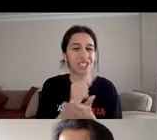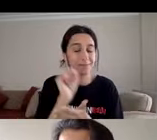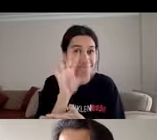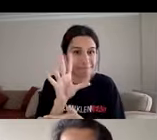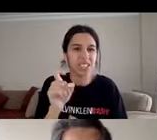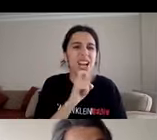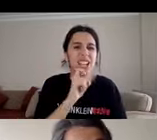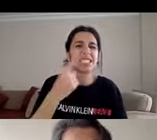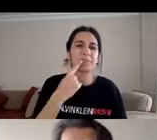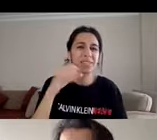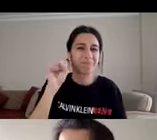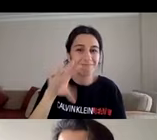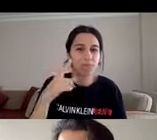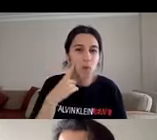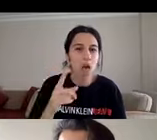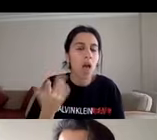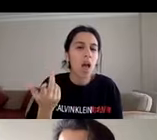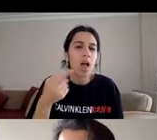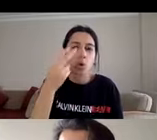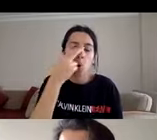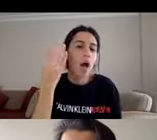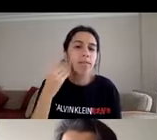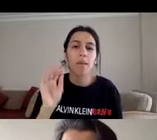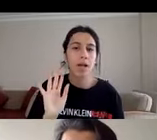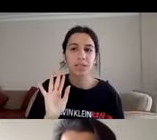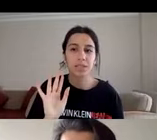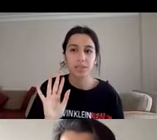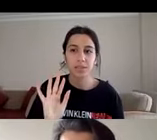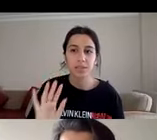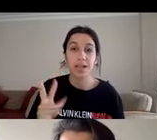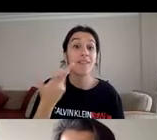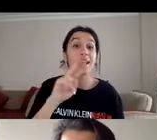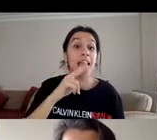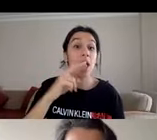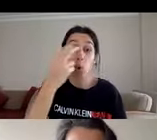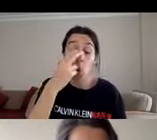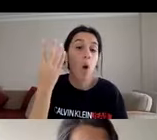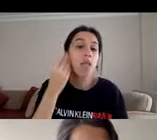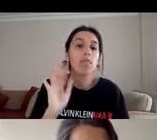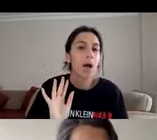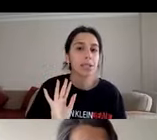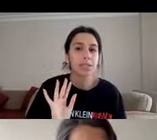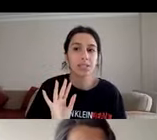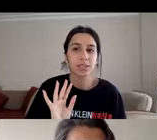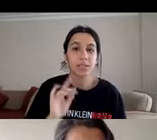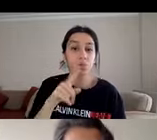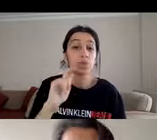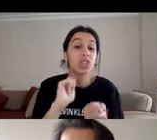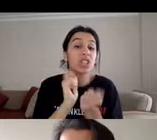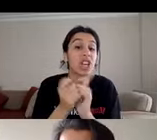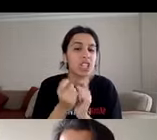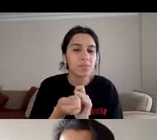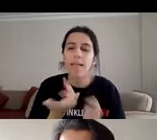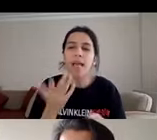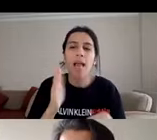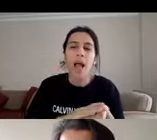ile gösterilmesi hiçbir şey ifade etmiyor. Renk körü bir arkadaş için. Bunu değiştirmek için yapılacak şey